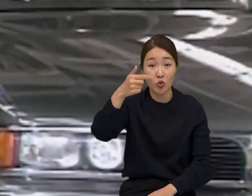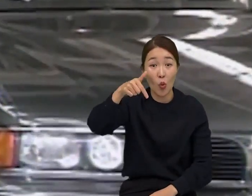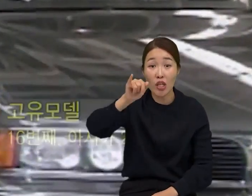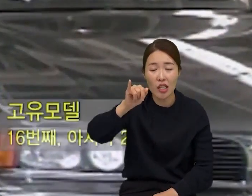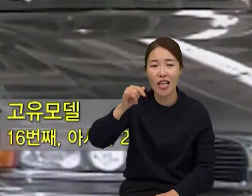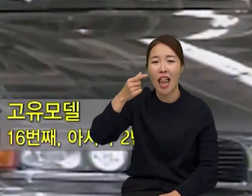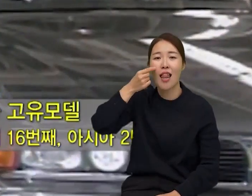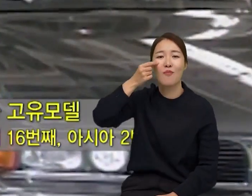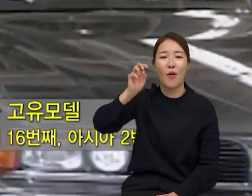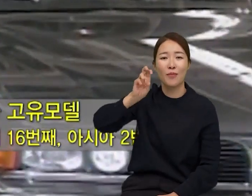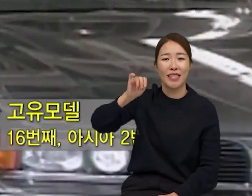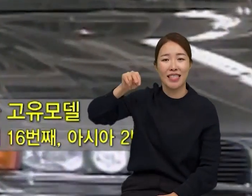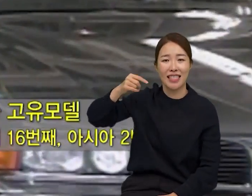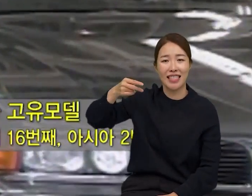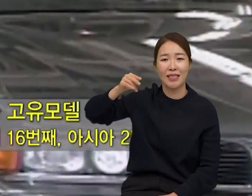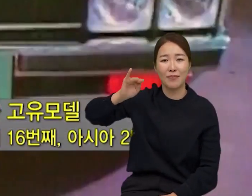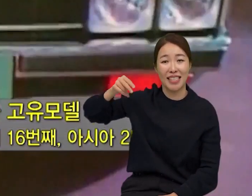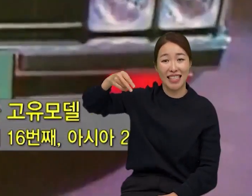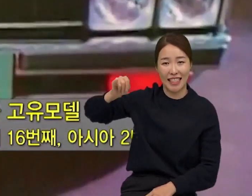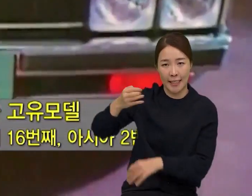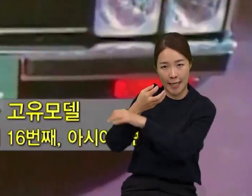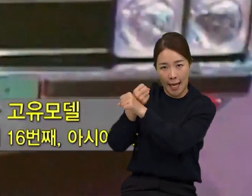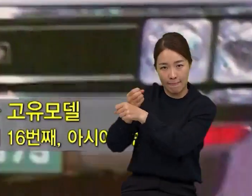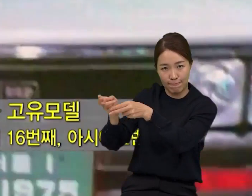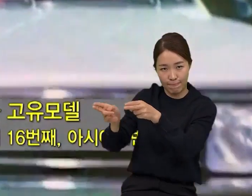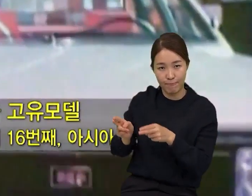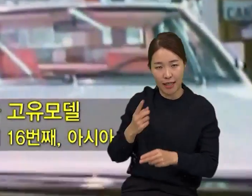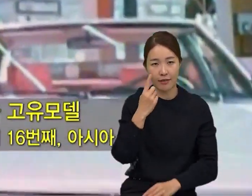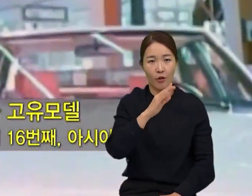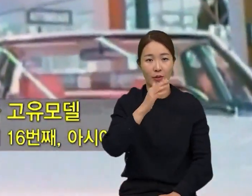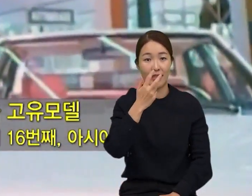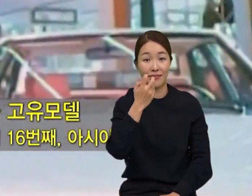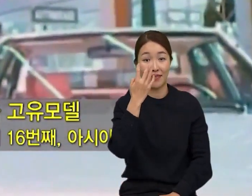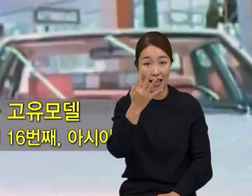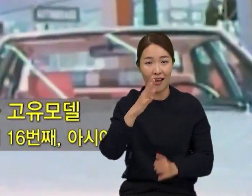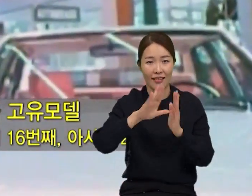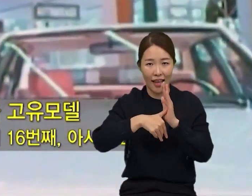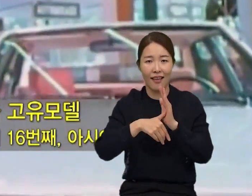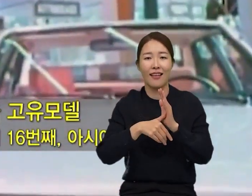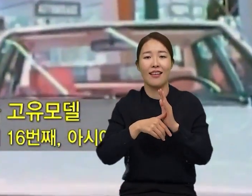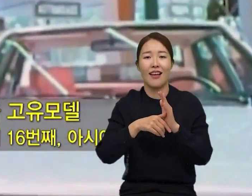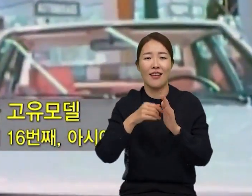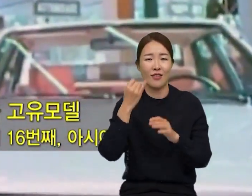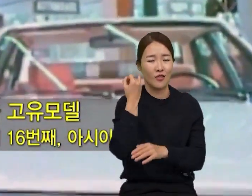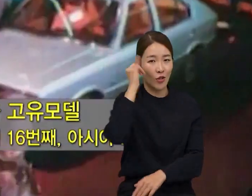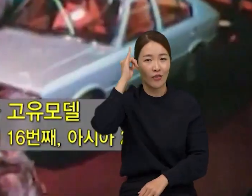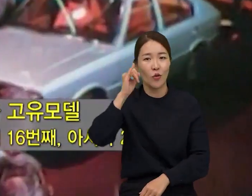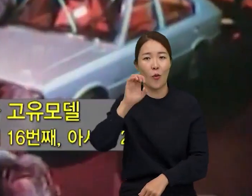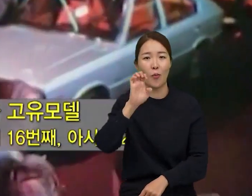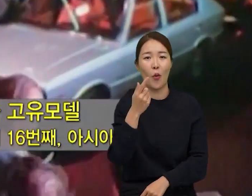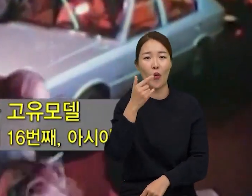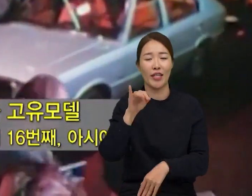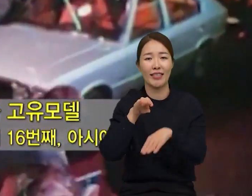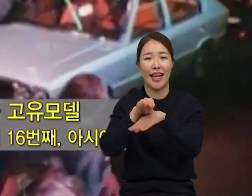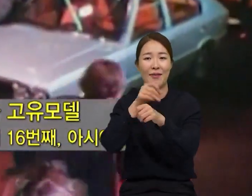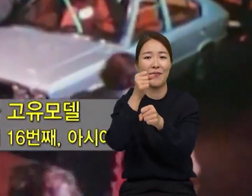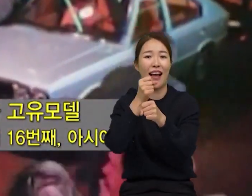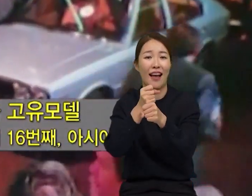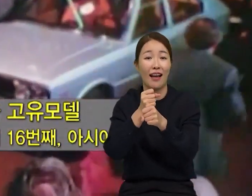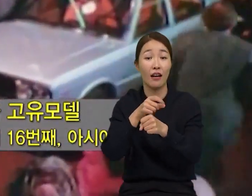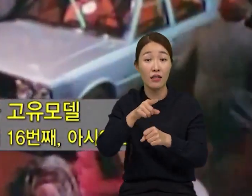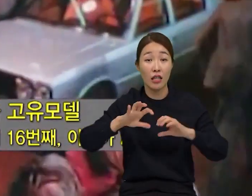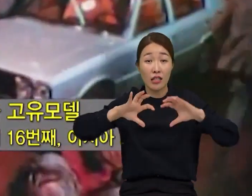계약해 1974년 10월 포니 승용차를 개발했다. 우리나라가 자동차 고유 모델국이 된 것은